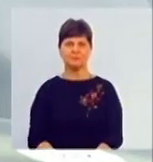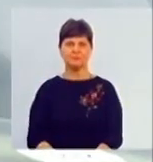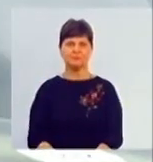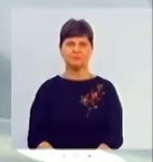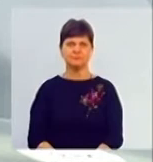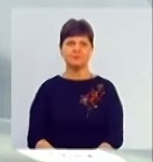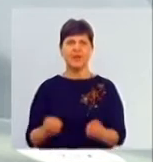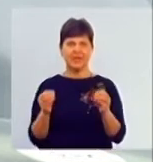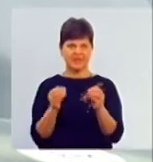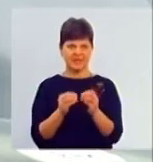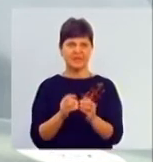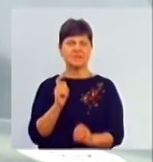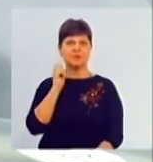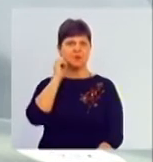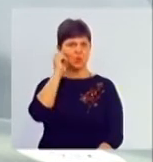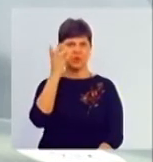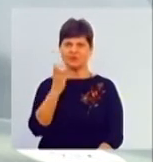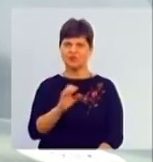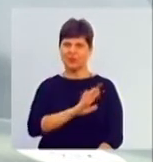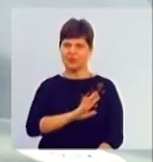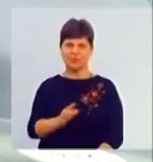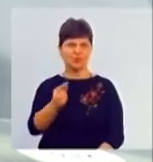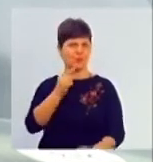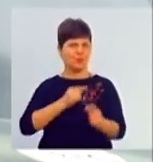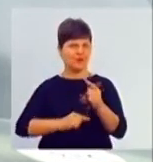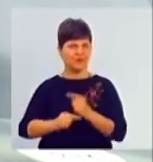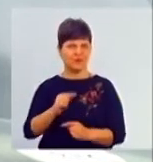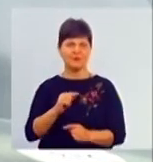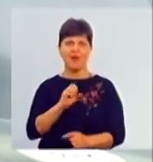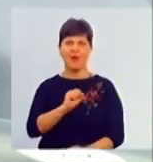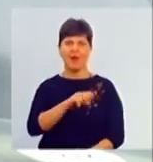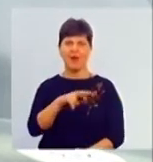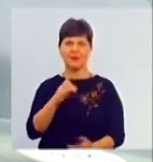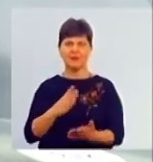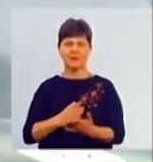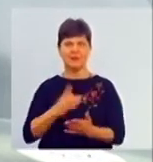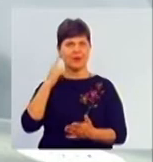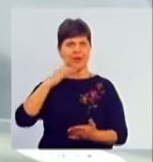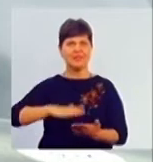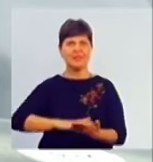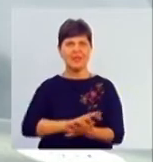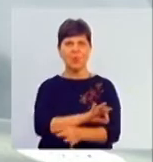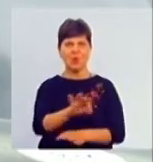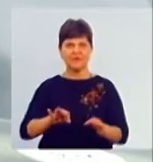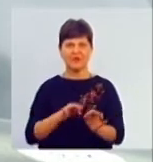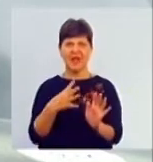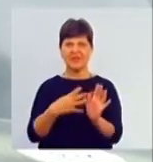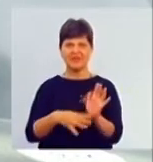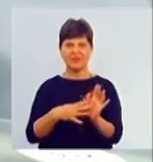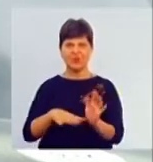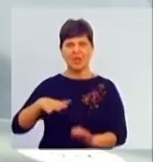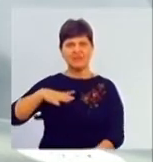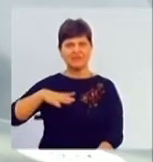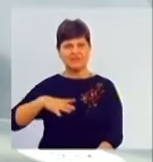10 років принаймні ще не будуть повертатися. Між тим, є демографічна яма, яка була в Україні в 90-х, все ж